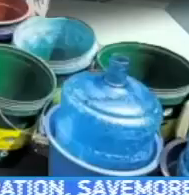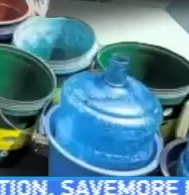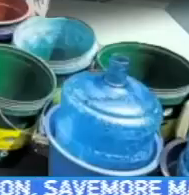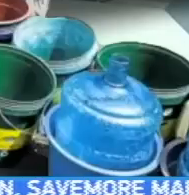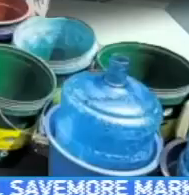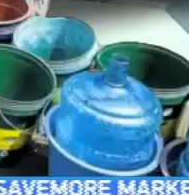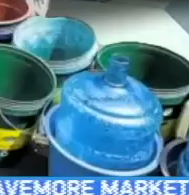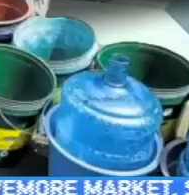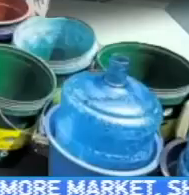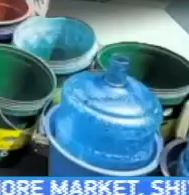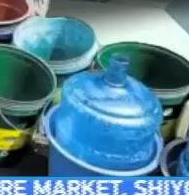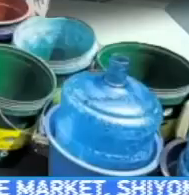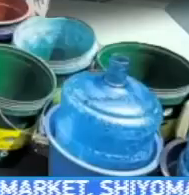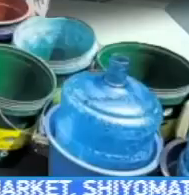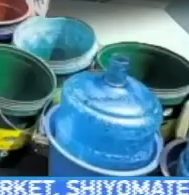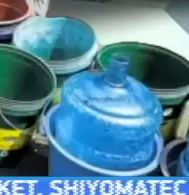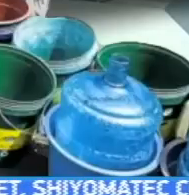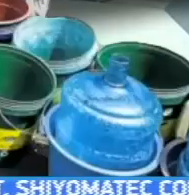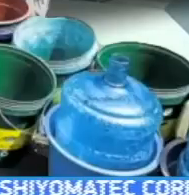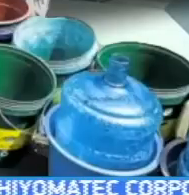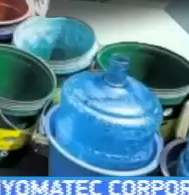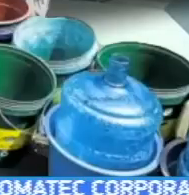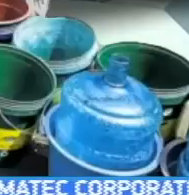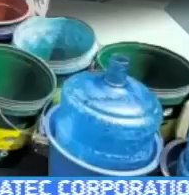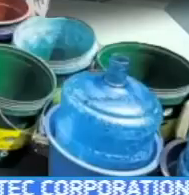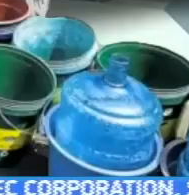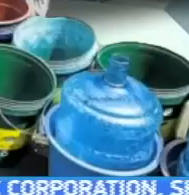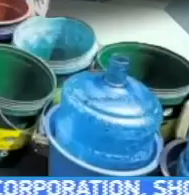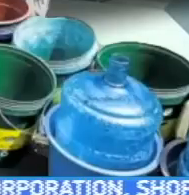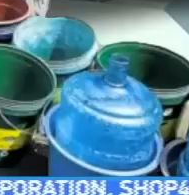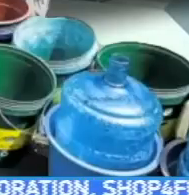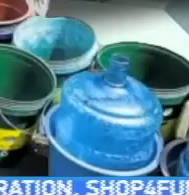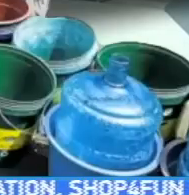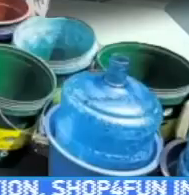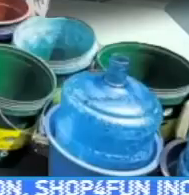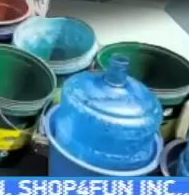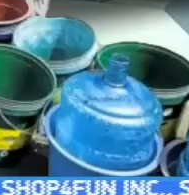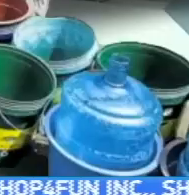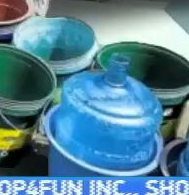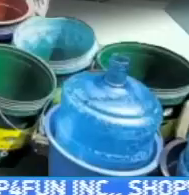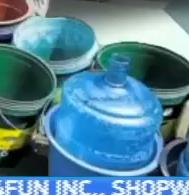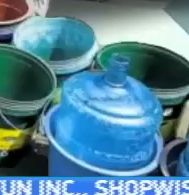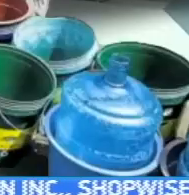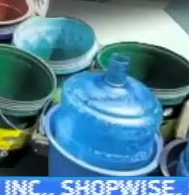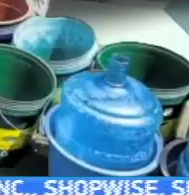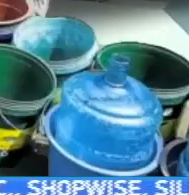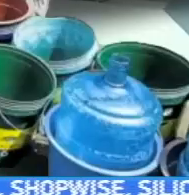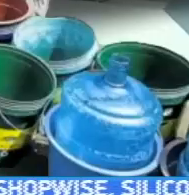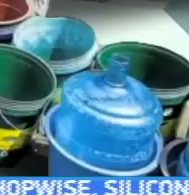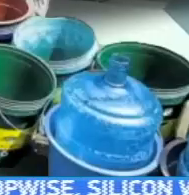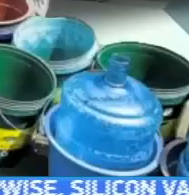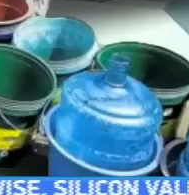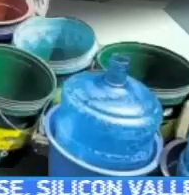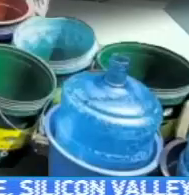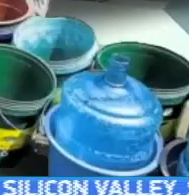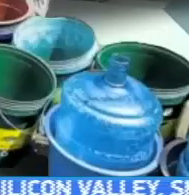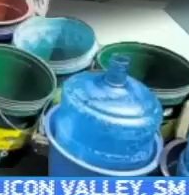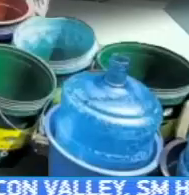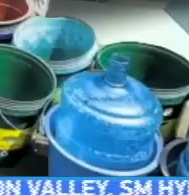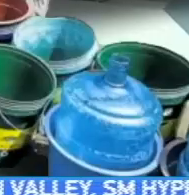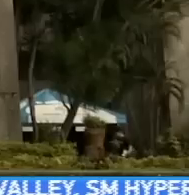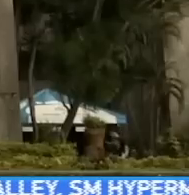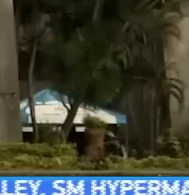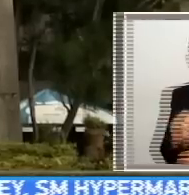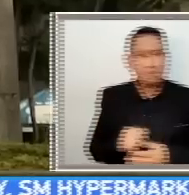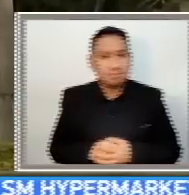Posibleng madagdagan pa ang mga lugar na mawawala ng tubig dahil sa gagawing malakihang leak repair ng water concessionaires dito sa Metro Manila.